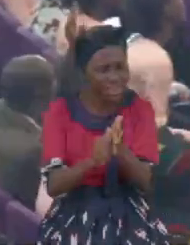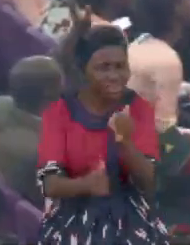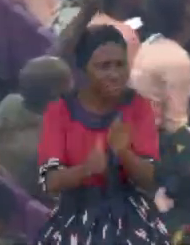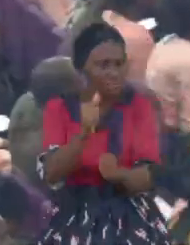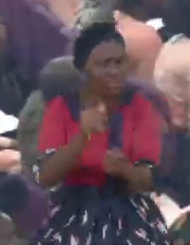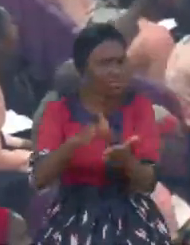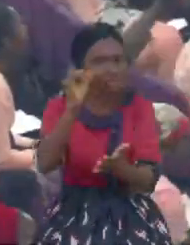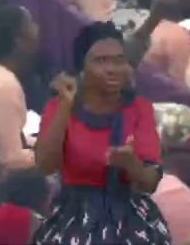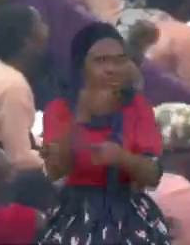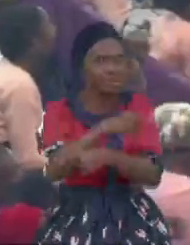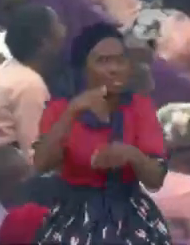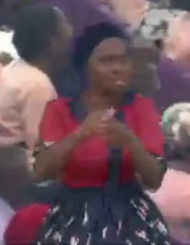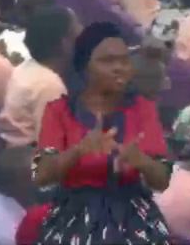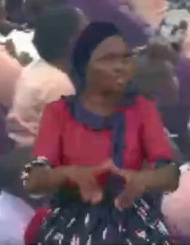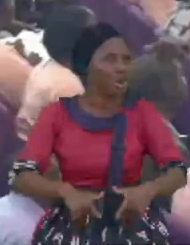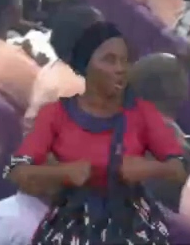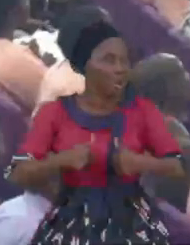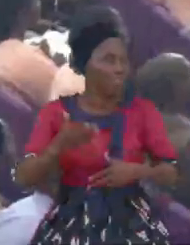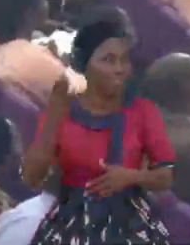jour-là reviendra encore.